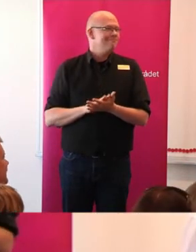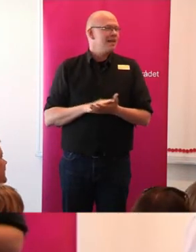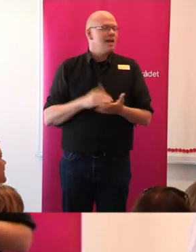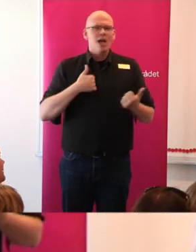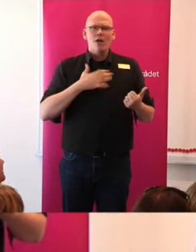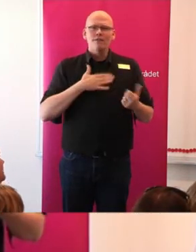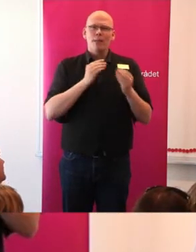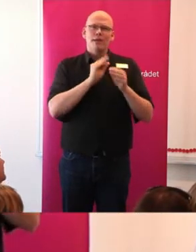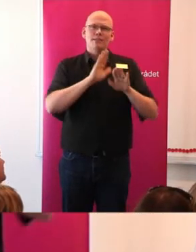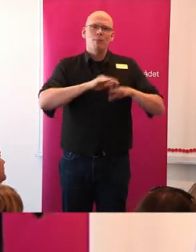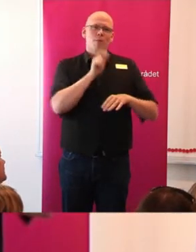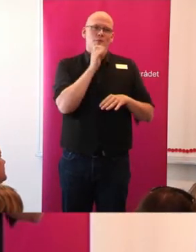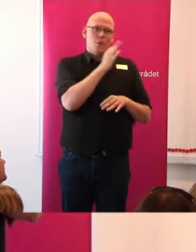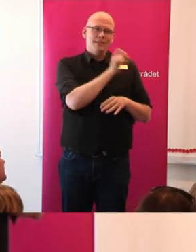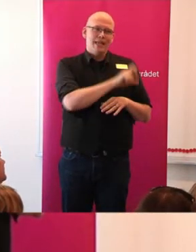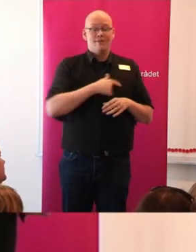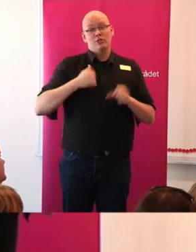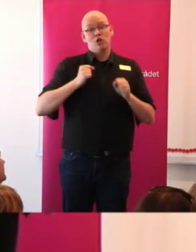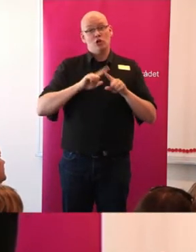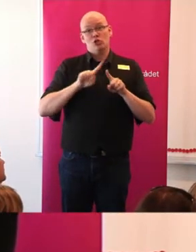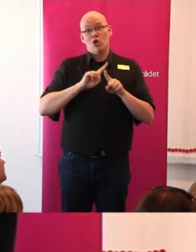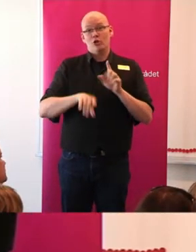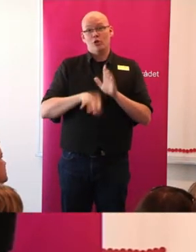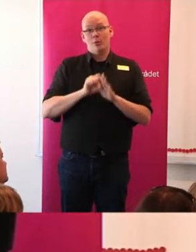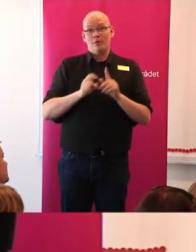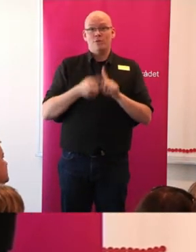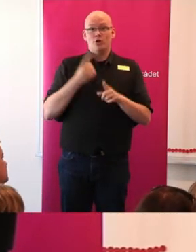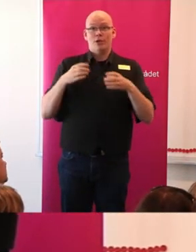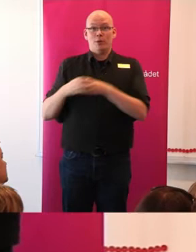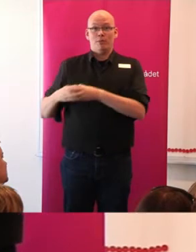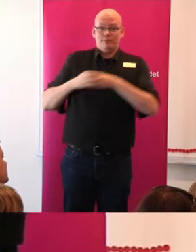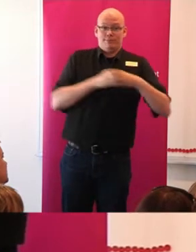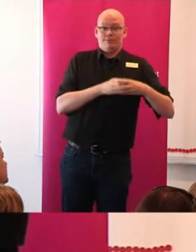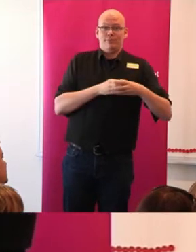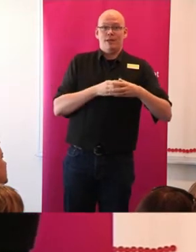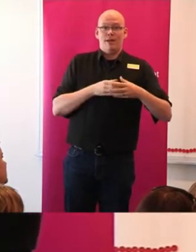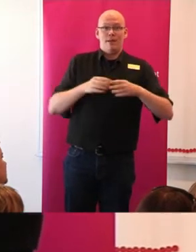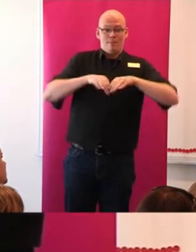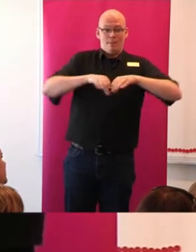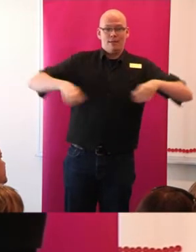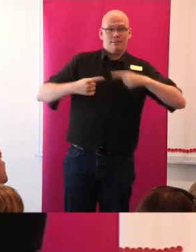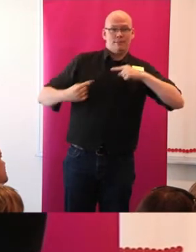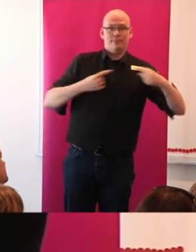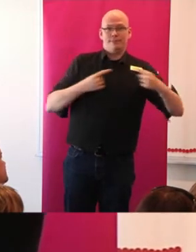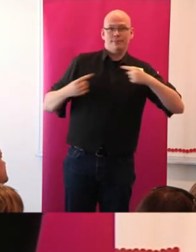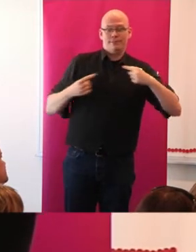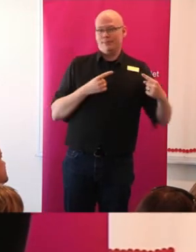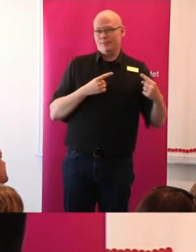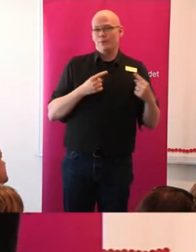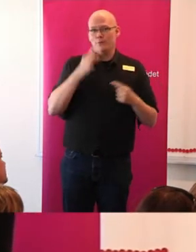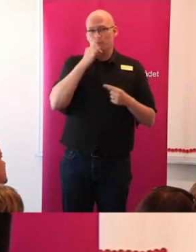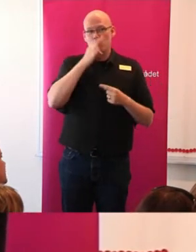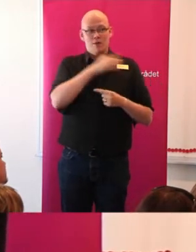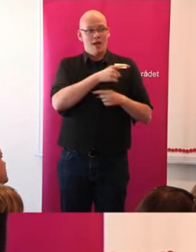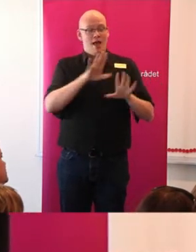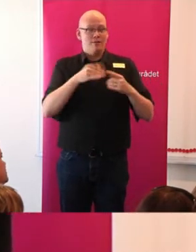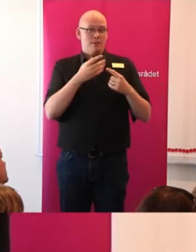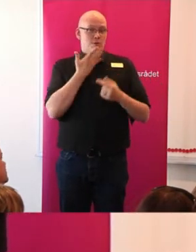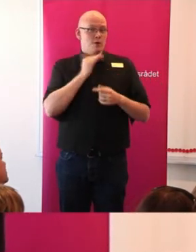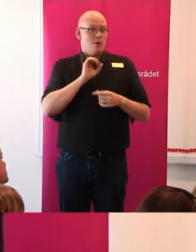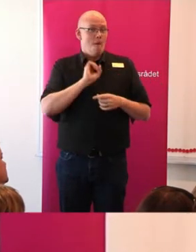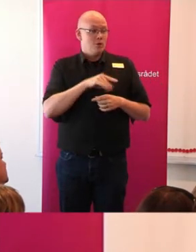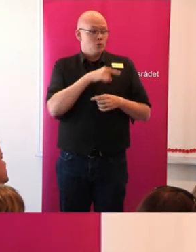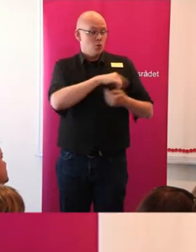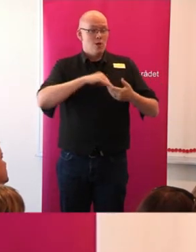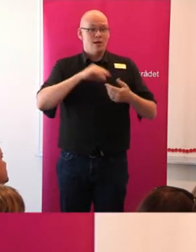Jag skulle vilja fråga dig avslutningsvis bara. Nu ska vi snart ta upp första gänget i panelen här som ska få diskutera de här frågorna som ni har pratat om, du och Anders.